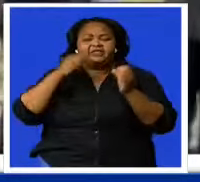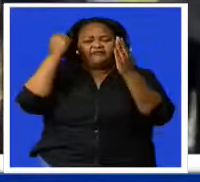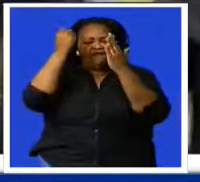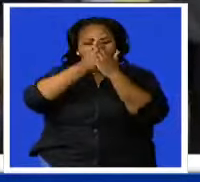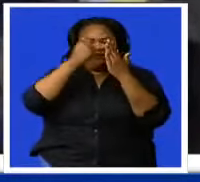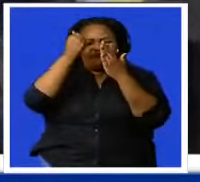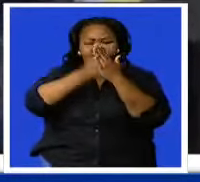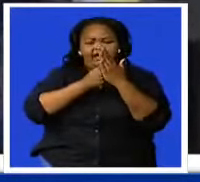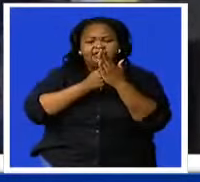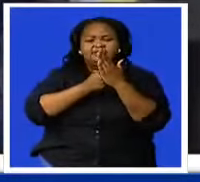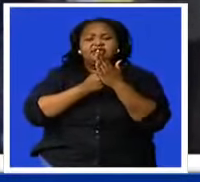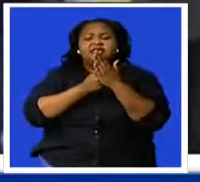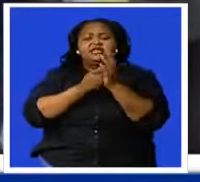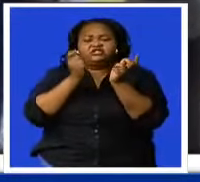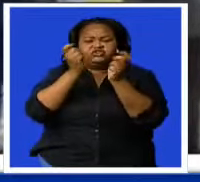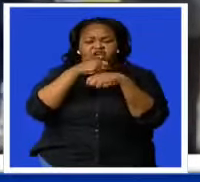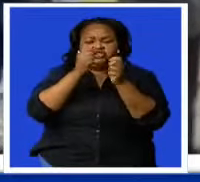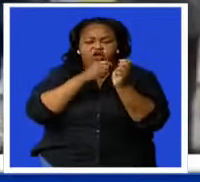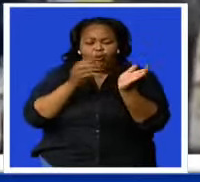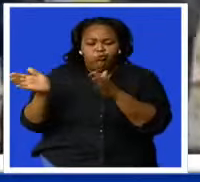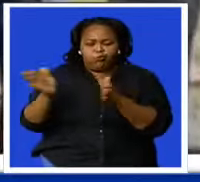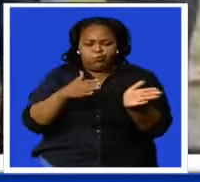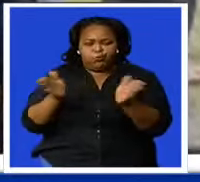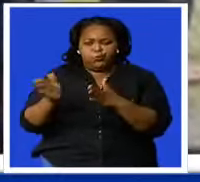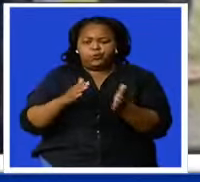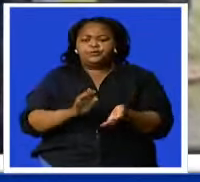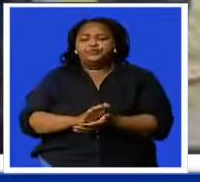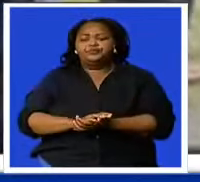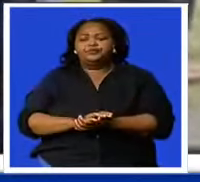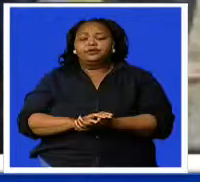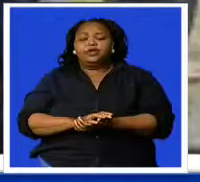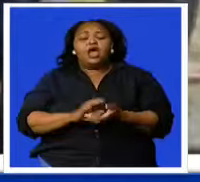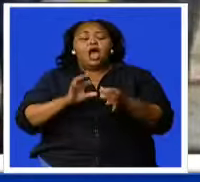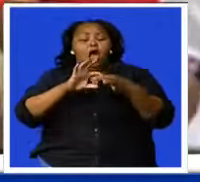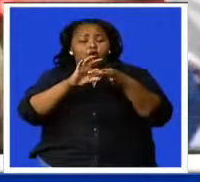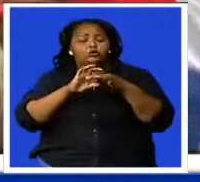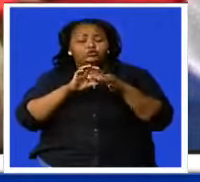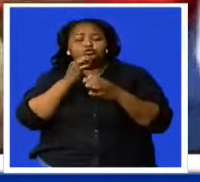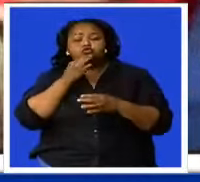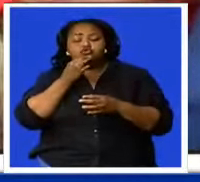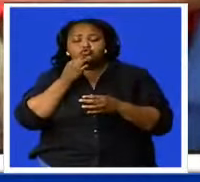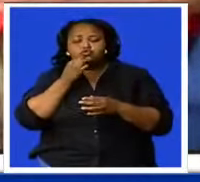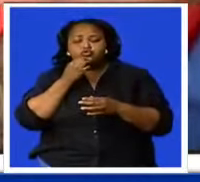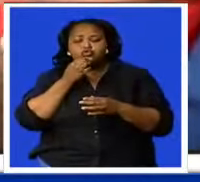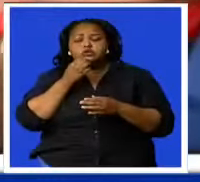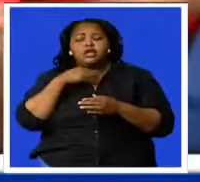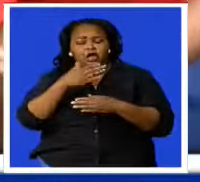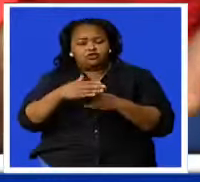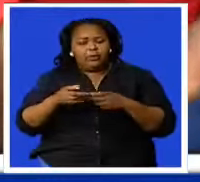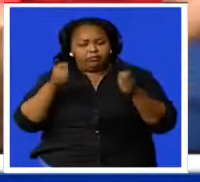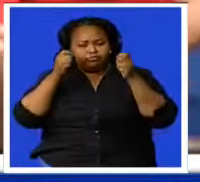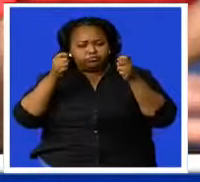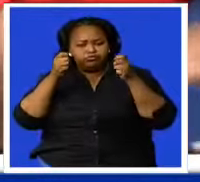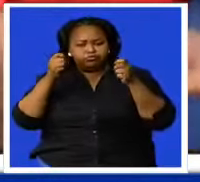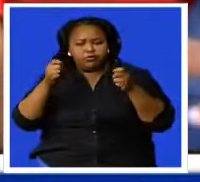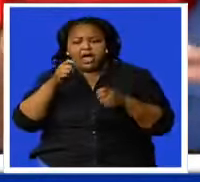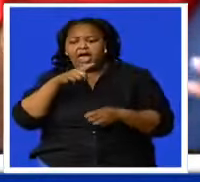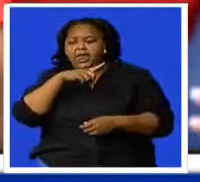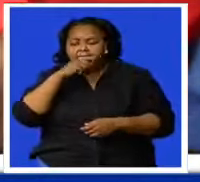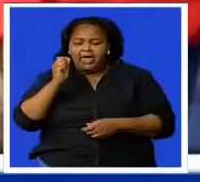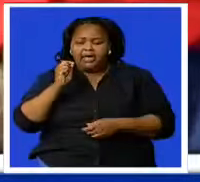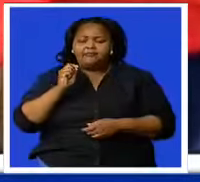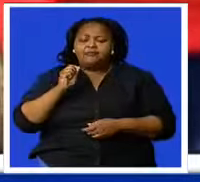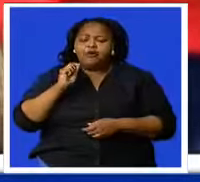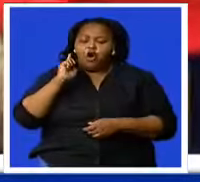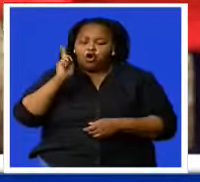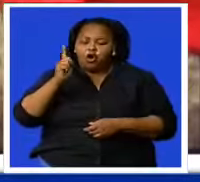labasha iEswatini National Youth Cooperative Alliance yaqhubeka ngemkhankaso wayo lwadiwa ngelekuthi iGo Green lohlose